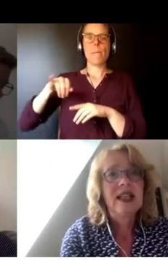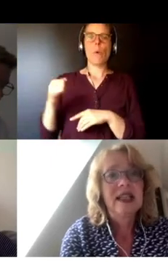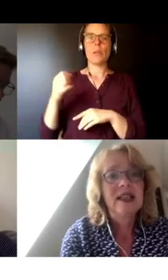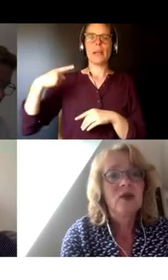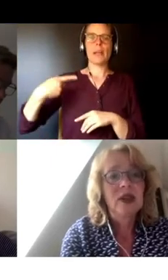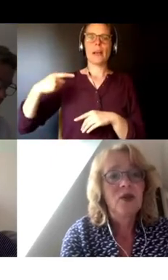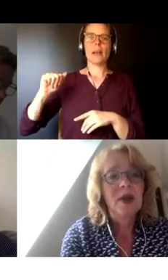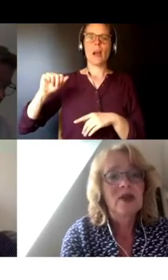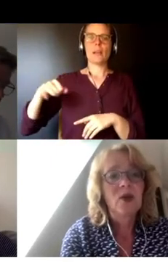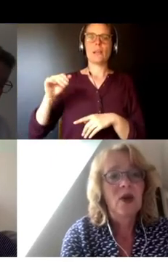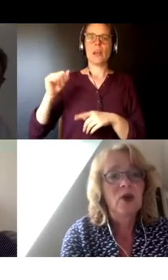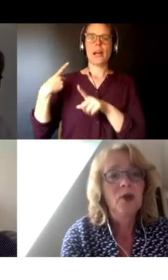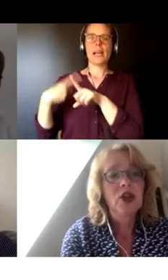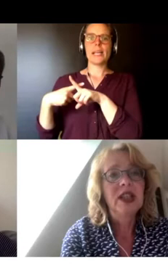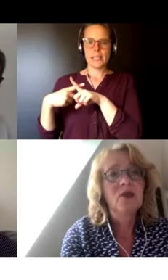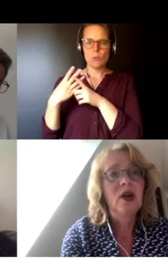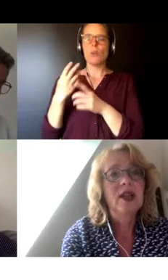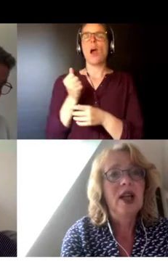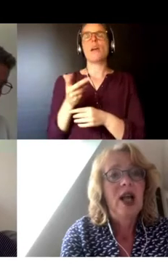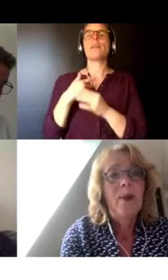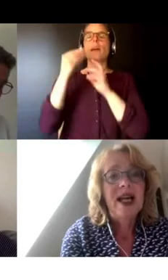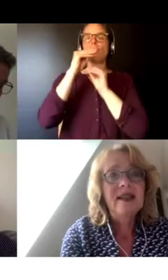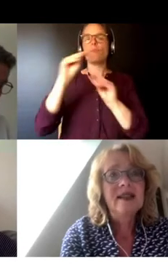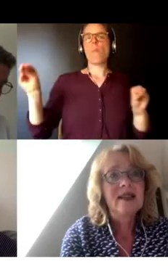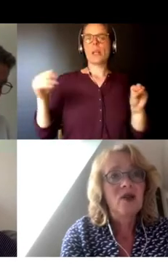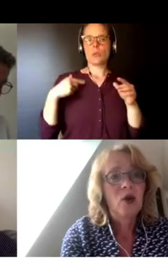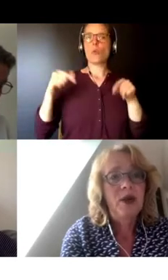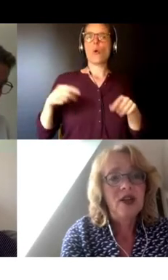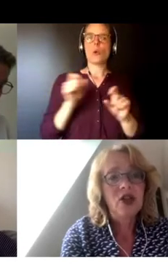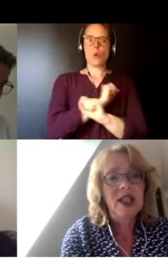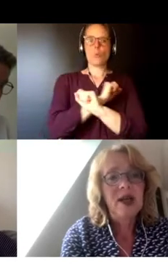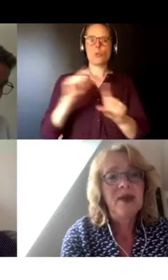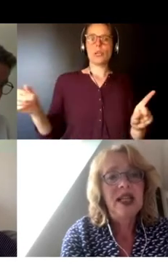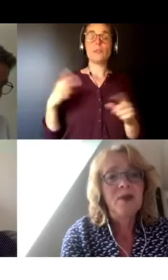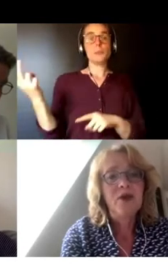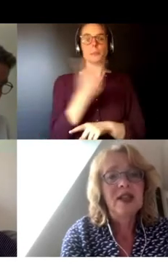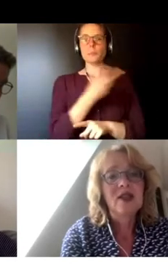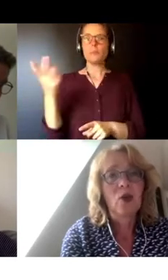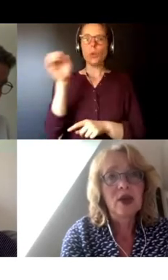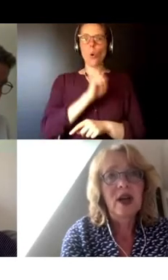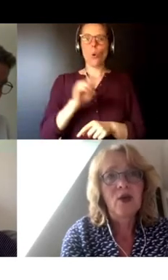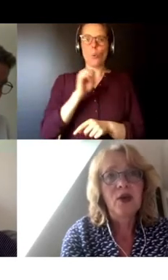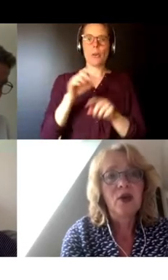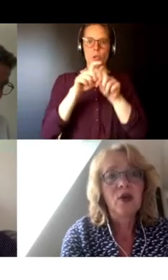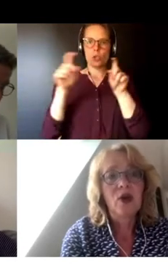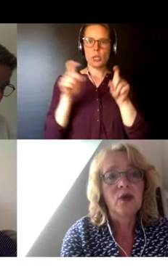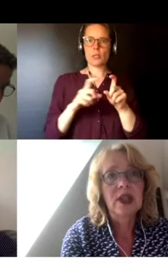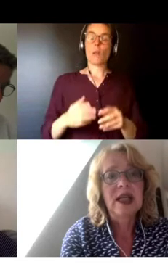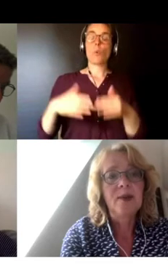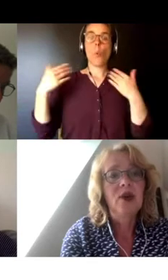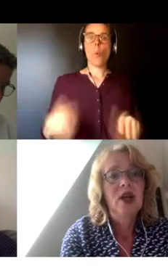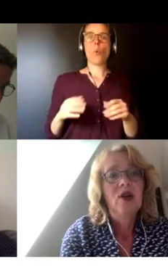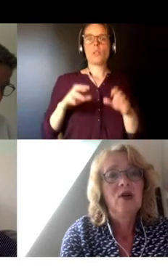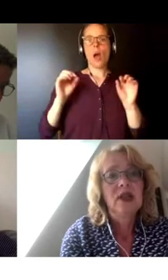schon einige Hintergrundinformationen heute rumgeschickt worden. Beides sind europäische Themen, die ebenfalls große Auswirkungen auf